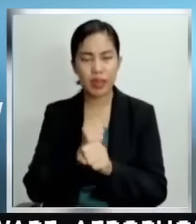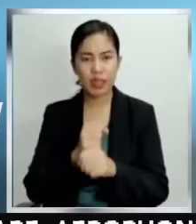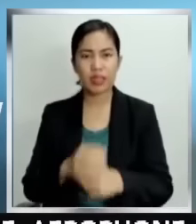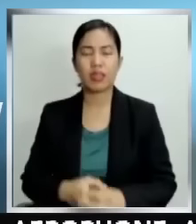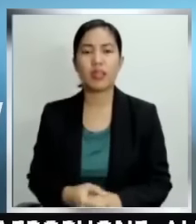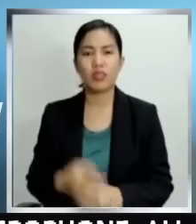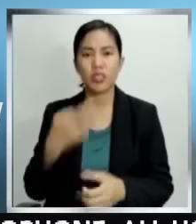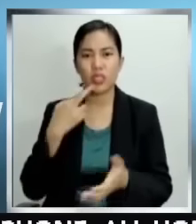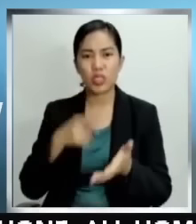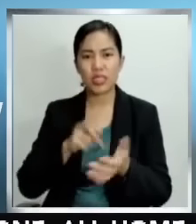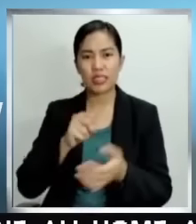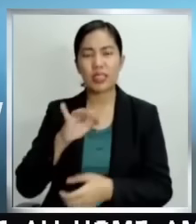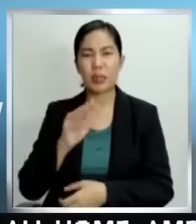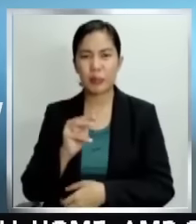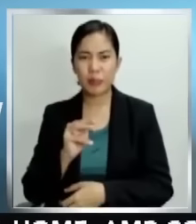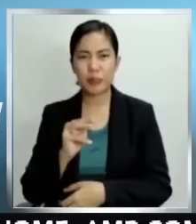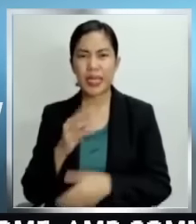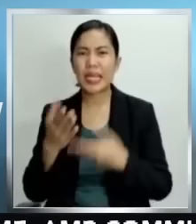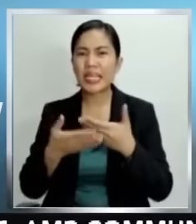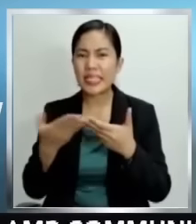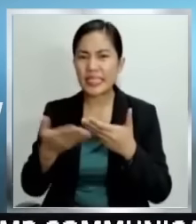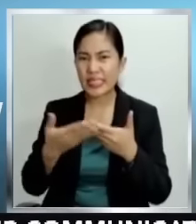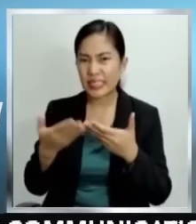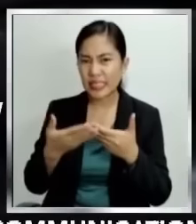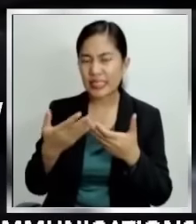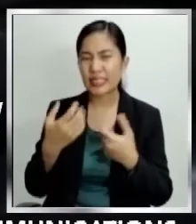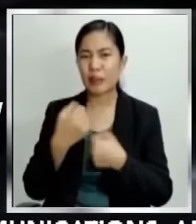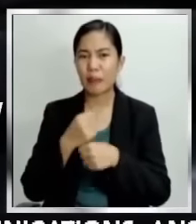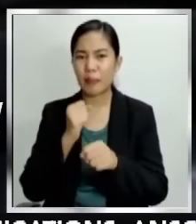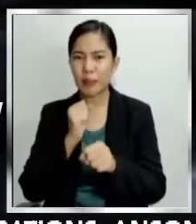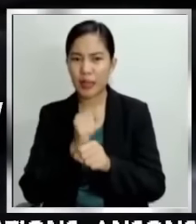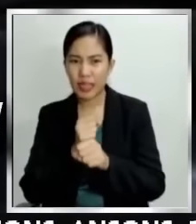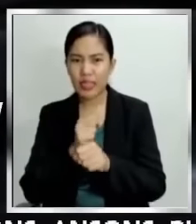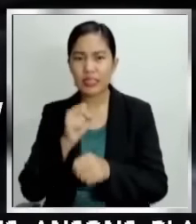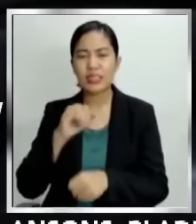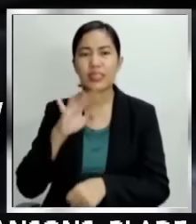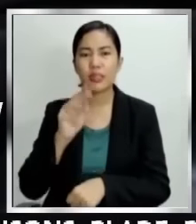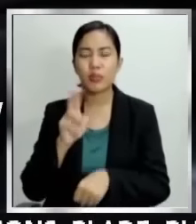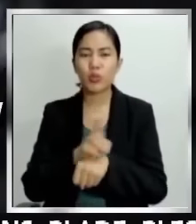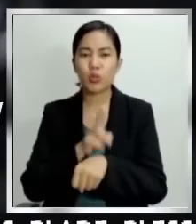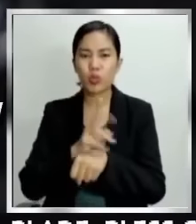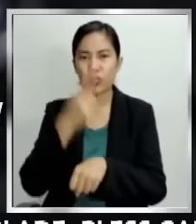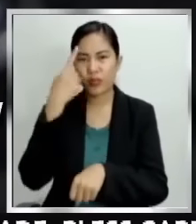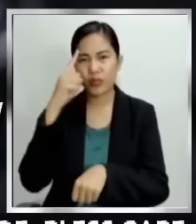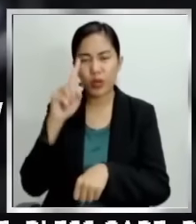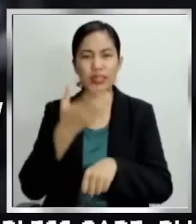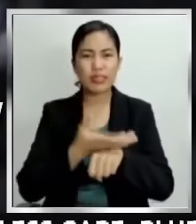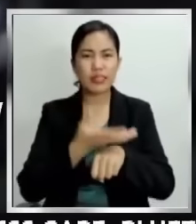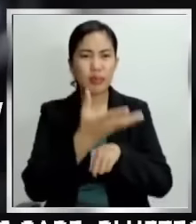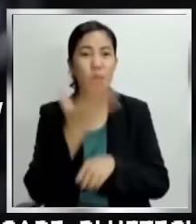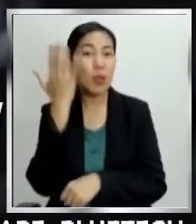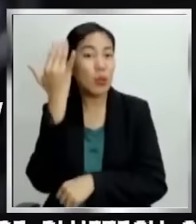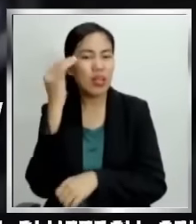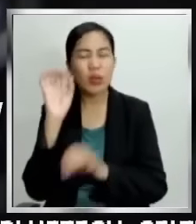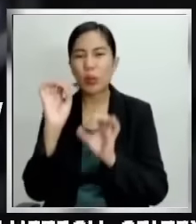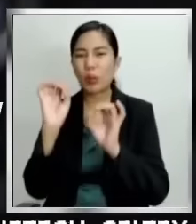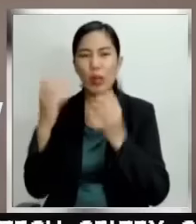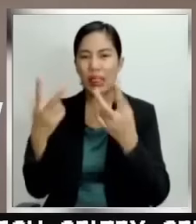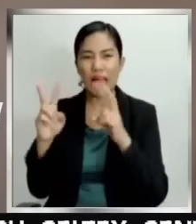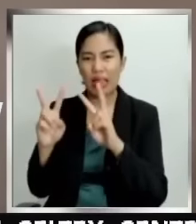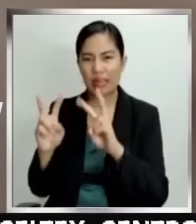madali na lang daw ang paggawa ng mga SIM card na nagagamit sa krimen. Wala man lang daw kasing nagsasala sa mga nagpaparehistro sa bahagi ng mga